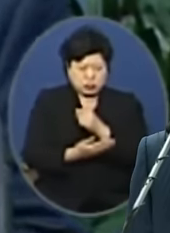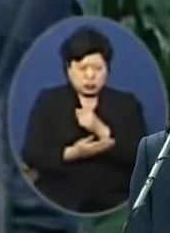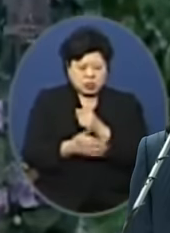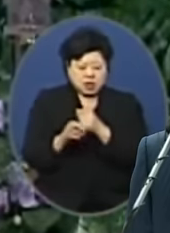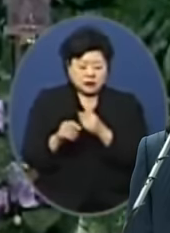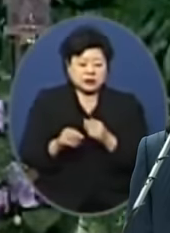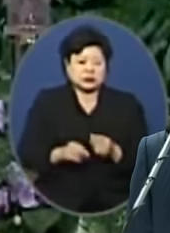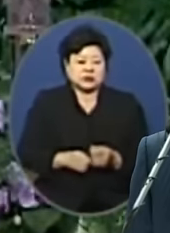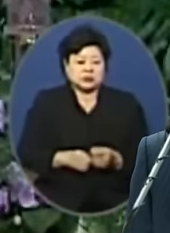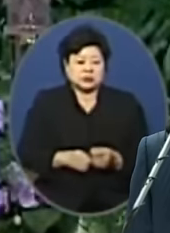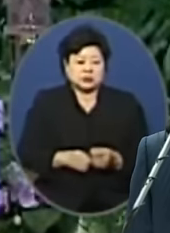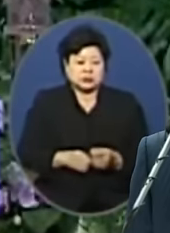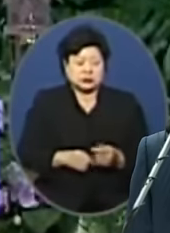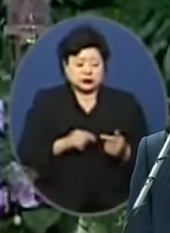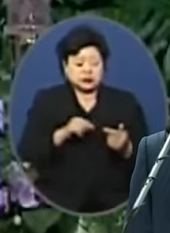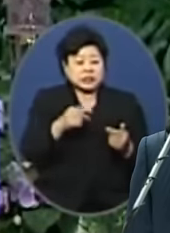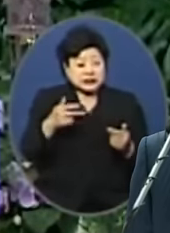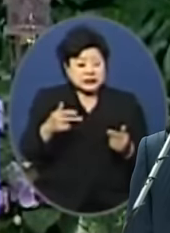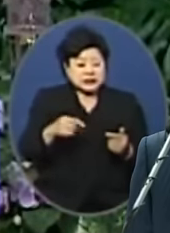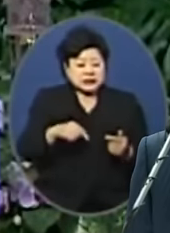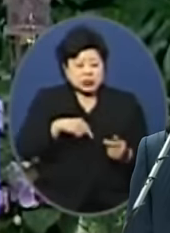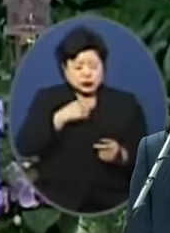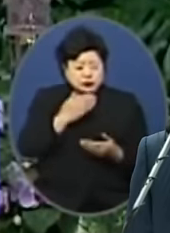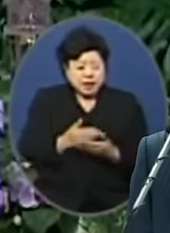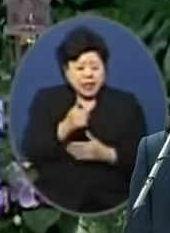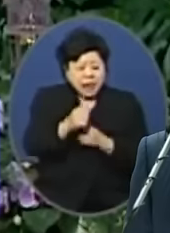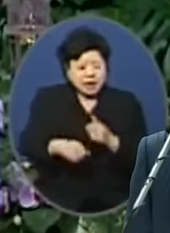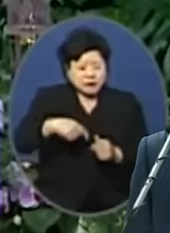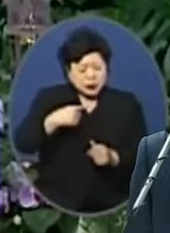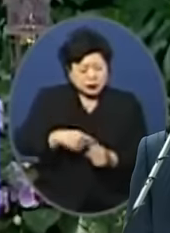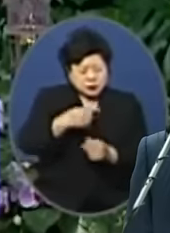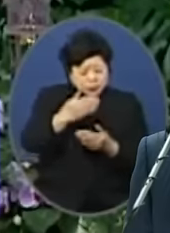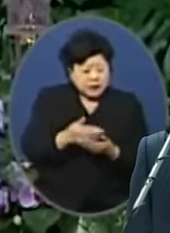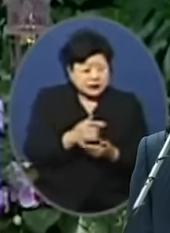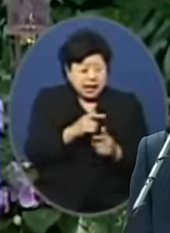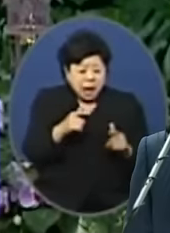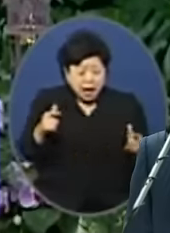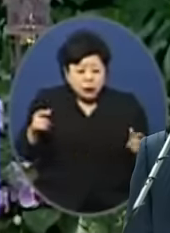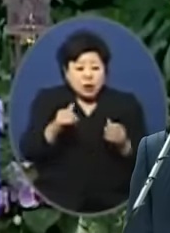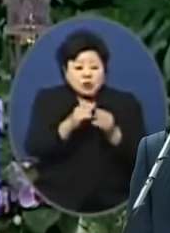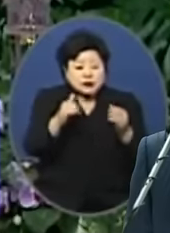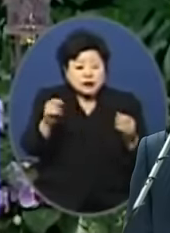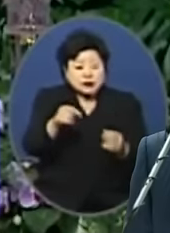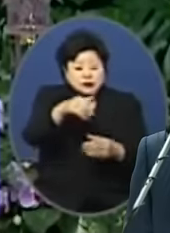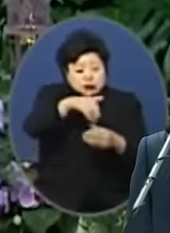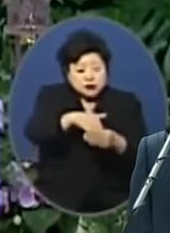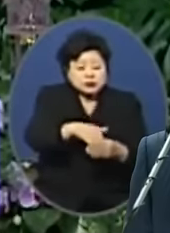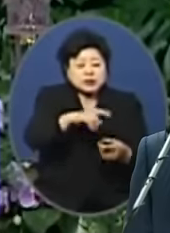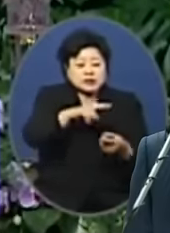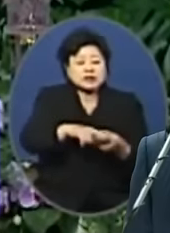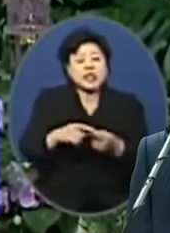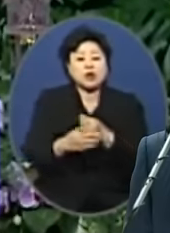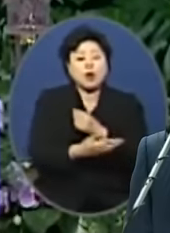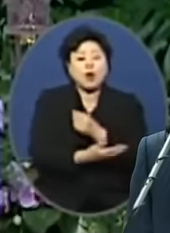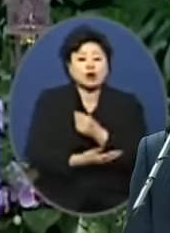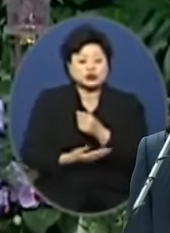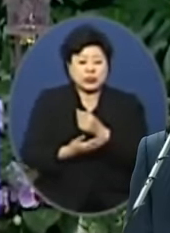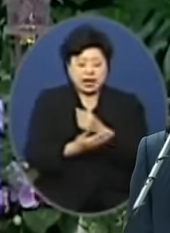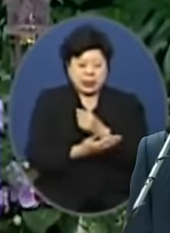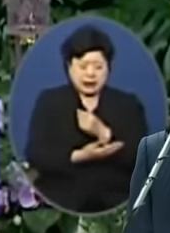갈라디아서 6장 7절에서 서로 속이지 말라. 하나님은 업신여김을 받지 아니하나니 사람이 무엇으로 심든지 그대로